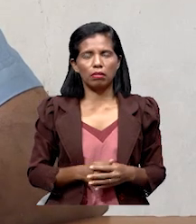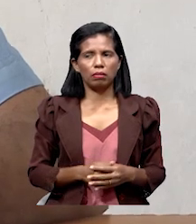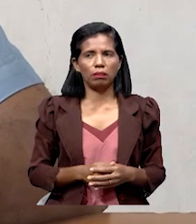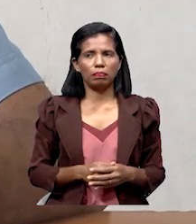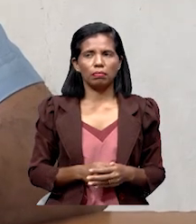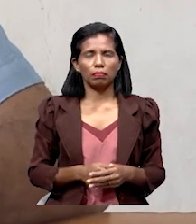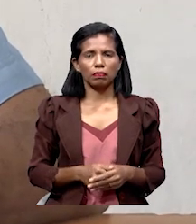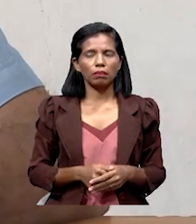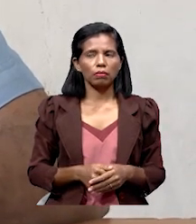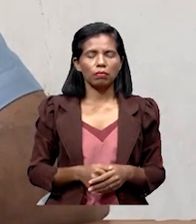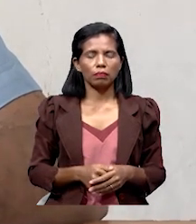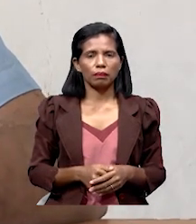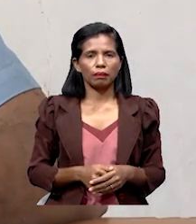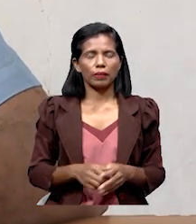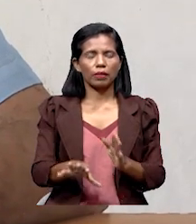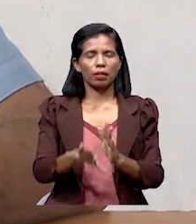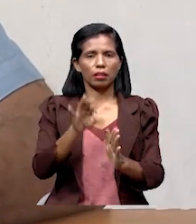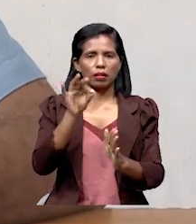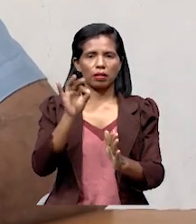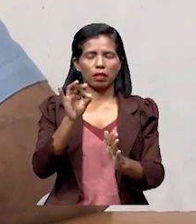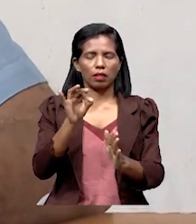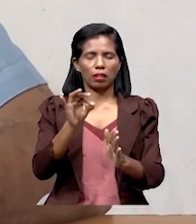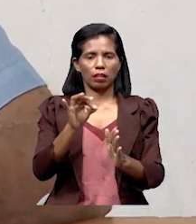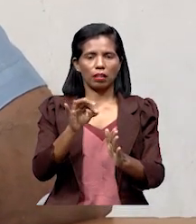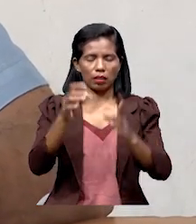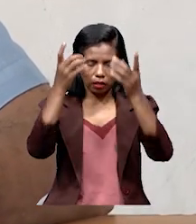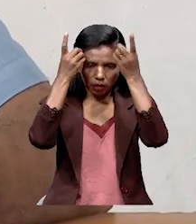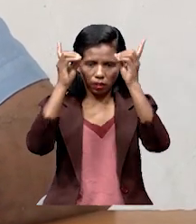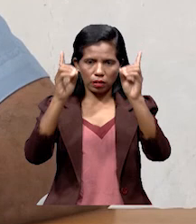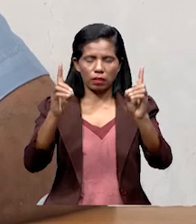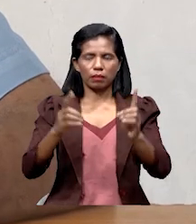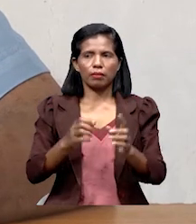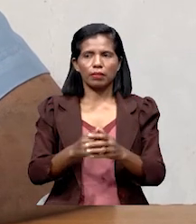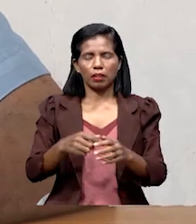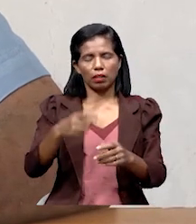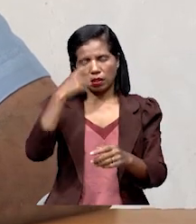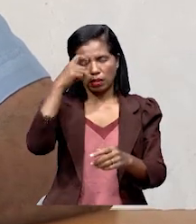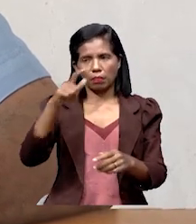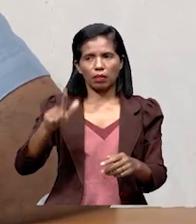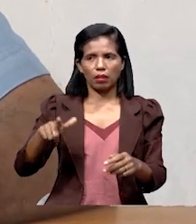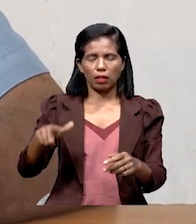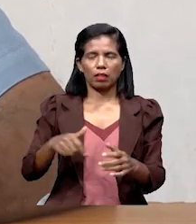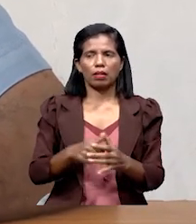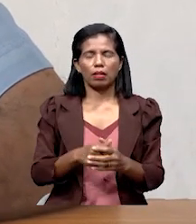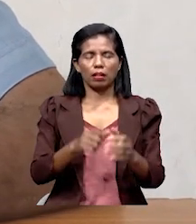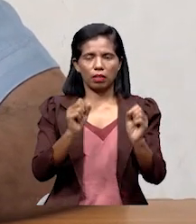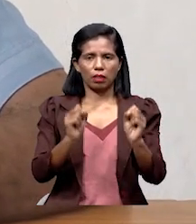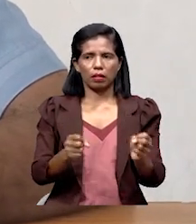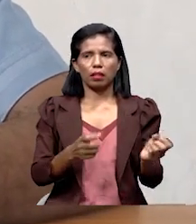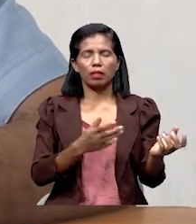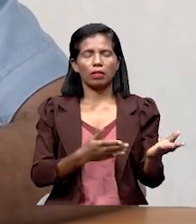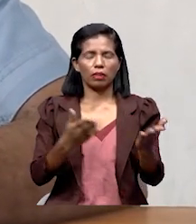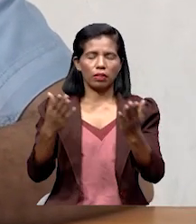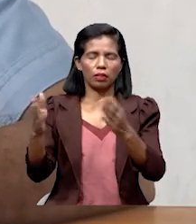jadi hetan si jang rumah tambah sida si kompleta si kundra jelas malah kompleta si